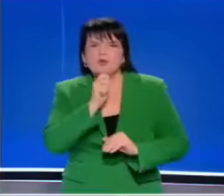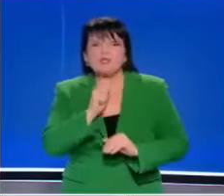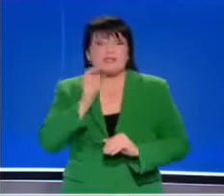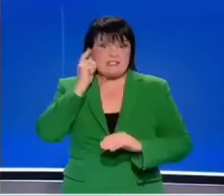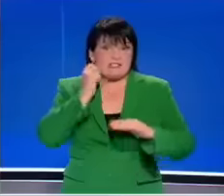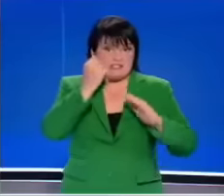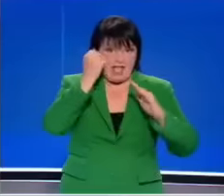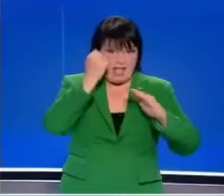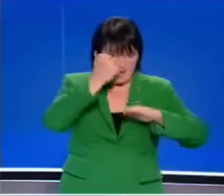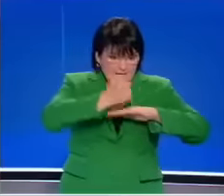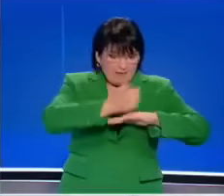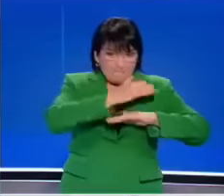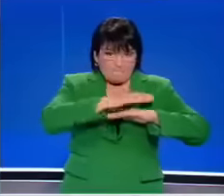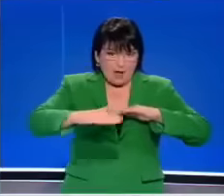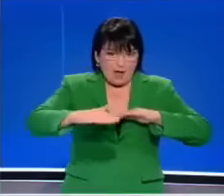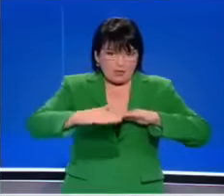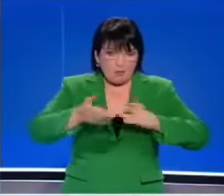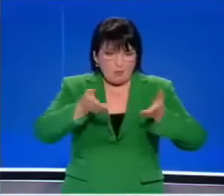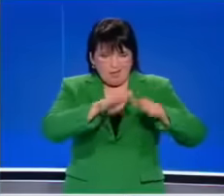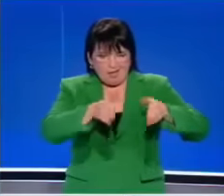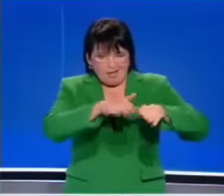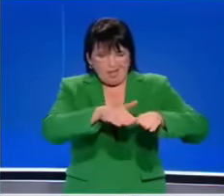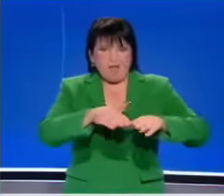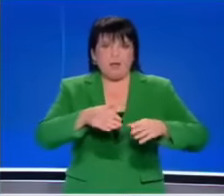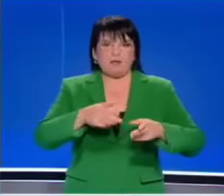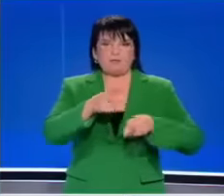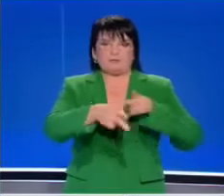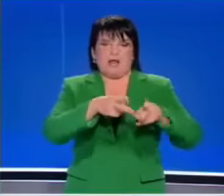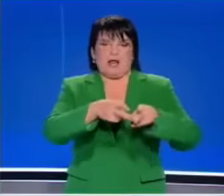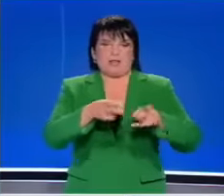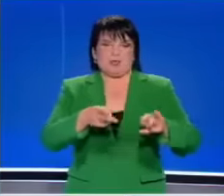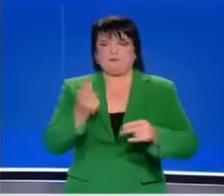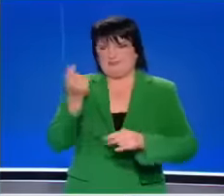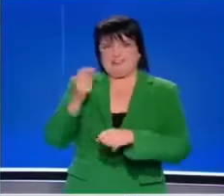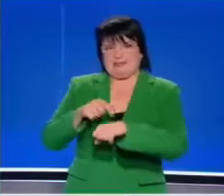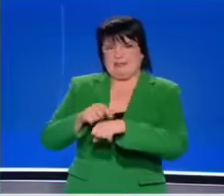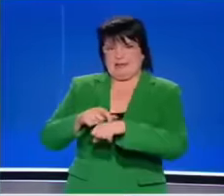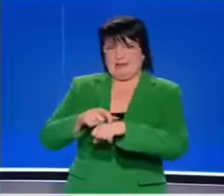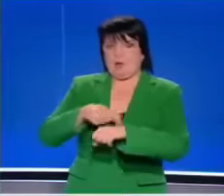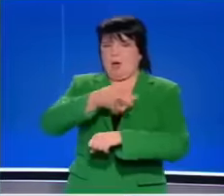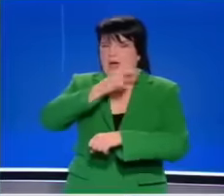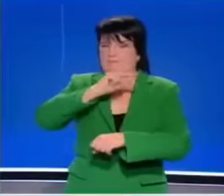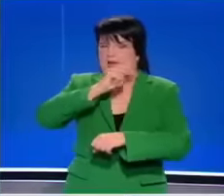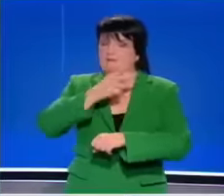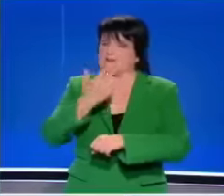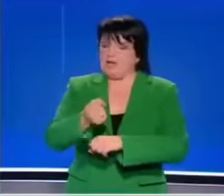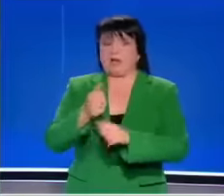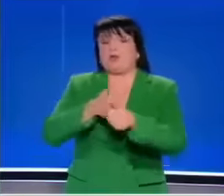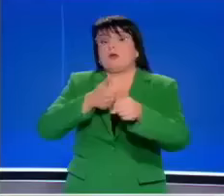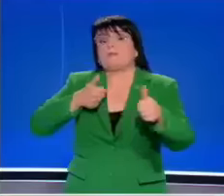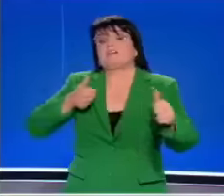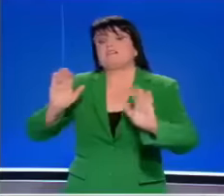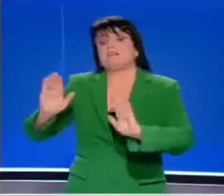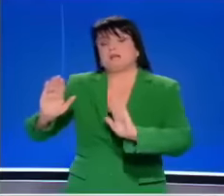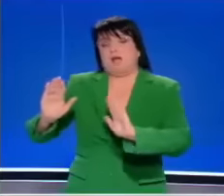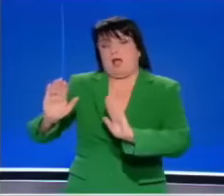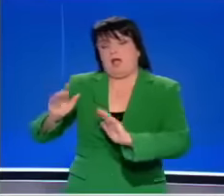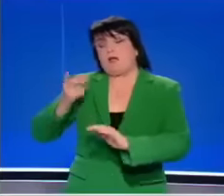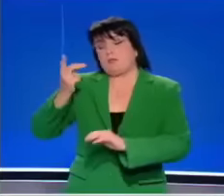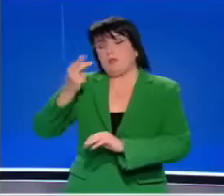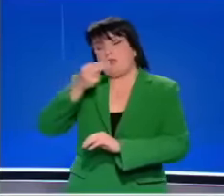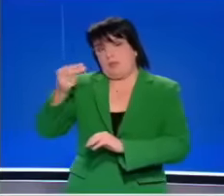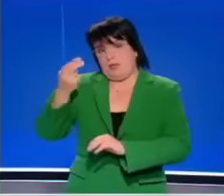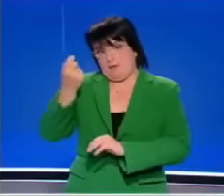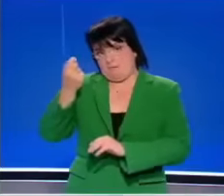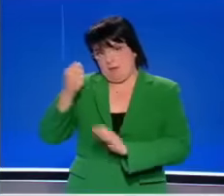το μπάμα πριν γίνει λοιπόν θα πάμε σε λίγο στα τέμπη θα πάμε σε λίγο στα τέμπη γιατί έχει δώσει απαντήσεις αλλά θέλω να τα πάρουμε σειρά θέλω να πάμε στο